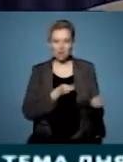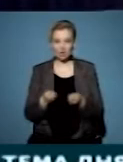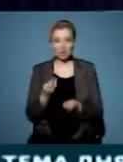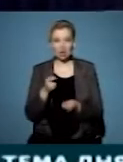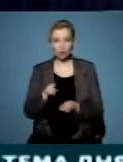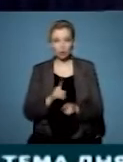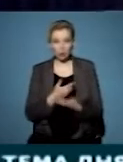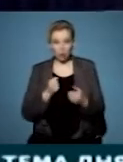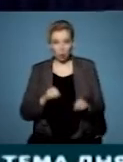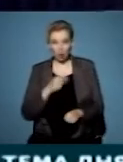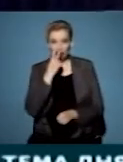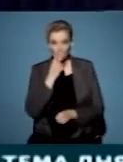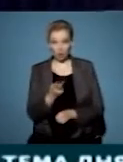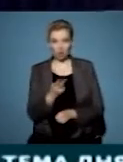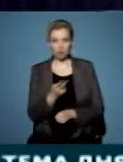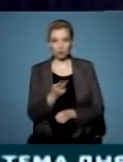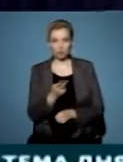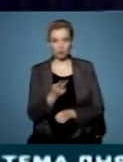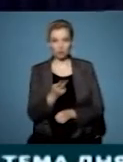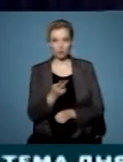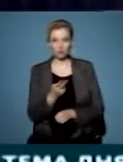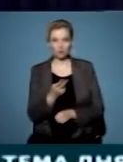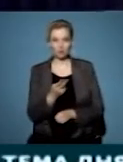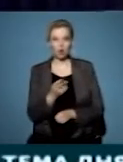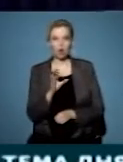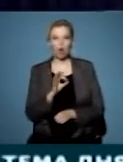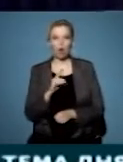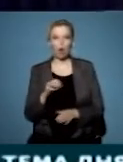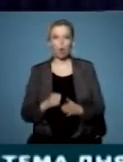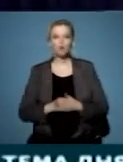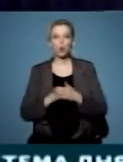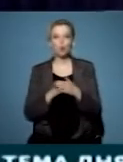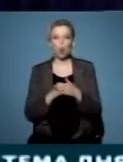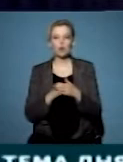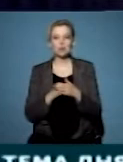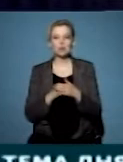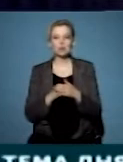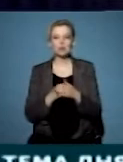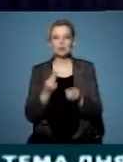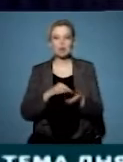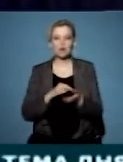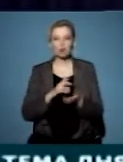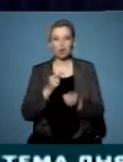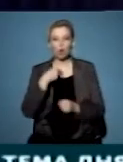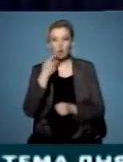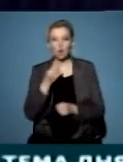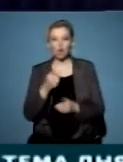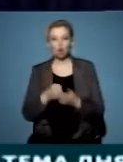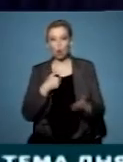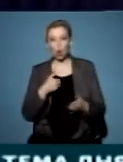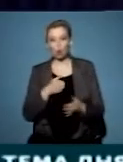для того, щоб ми могли побачити. Власне, про обґрунтованість тарифів йшла мова і до